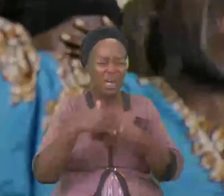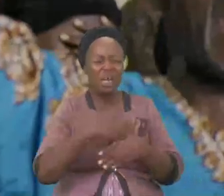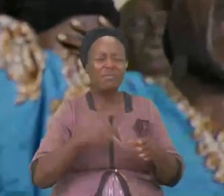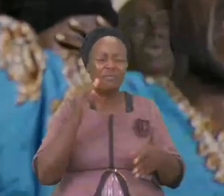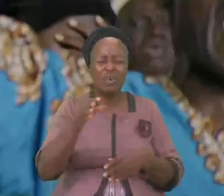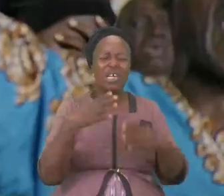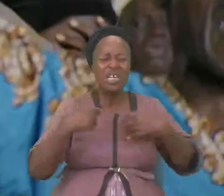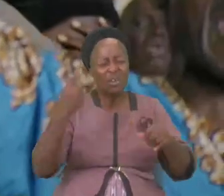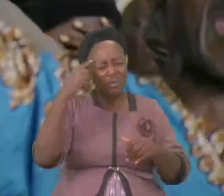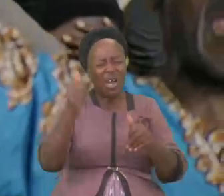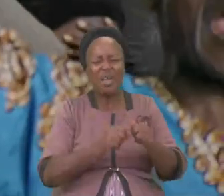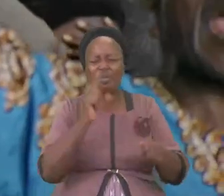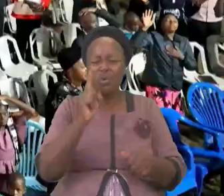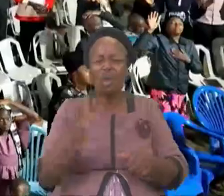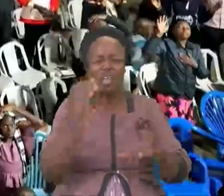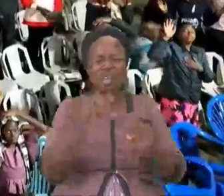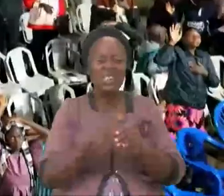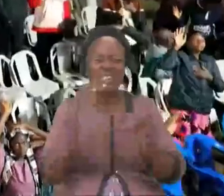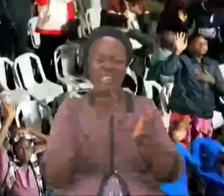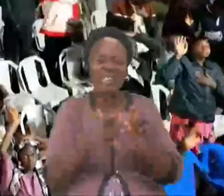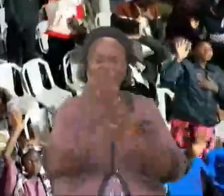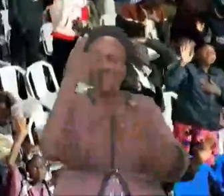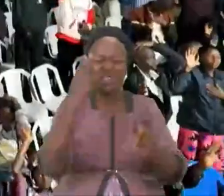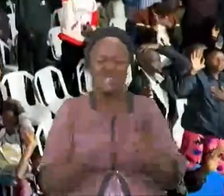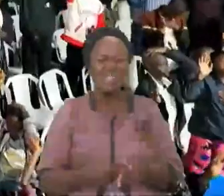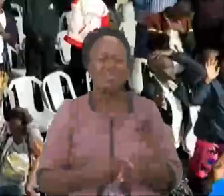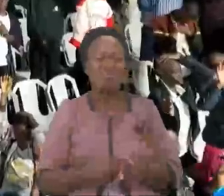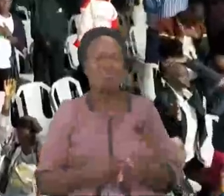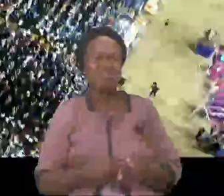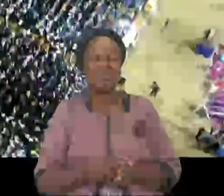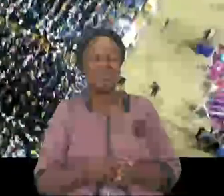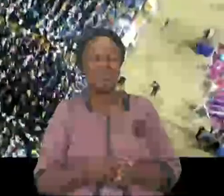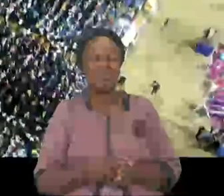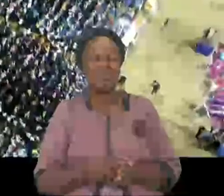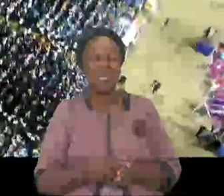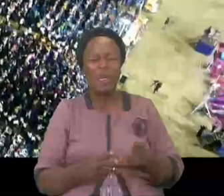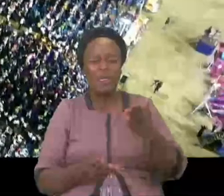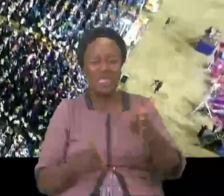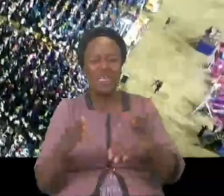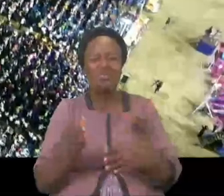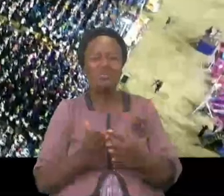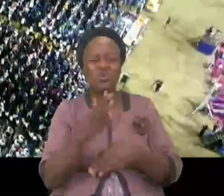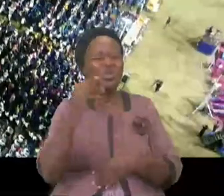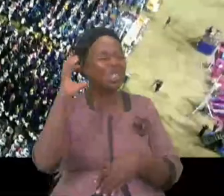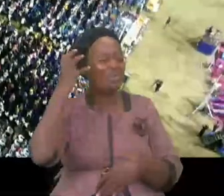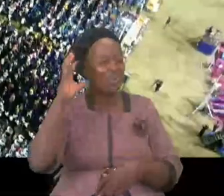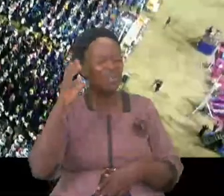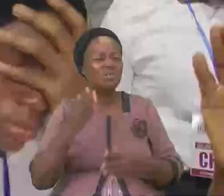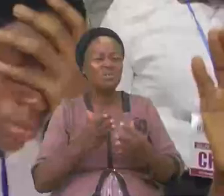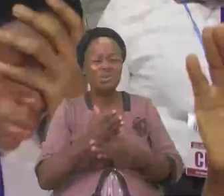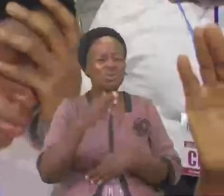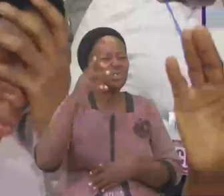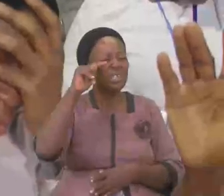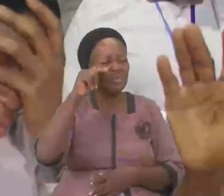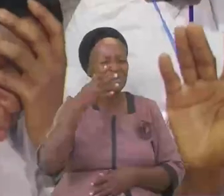guérison pour tout le monde au nom de Jésus. À la radio là-bas, à la